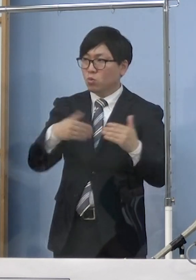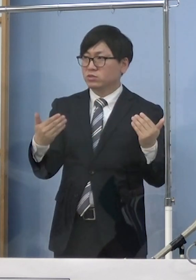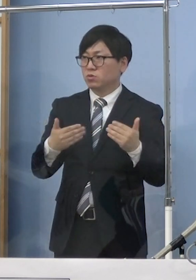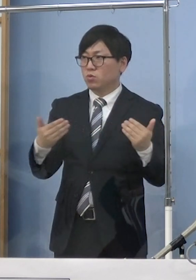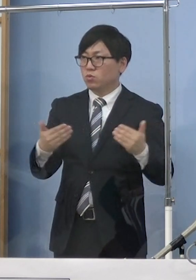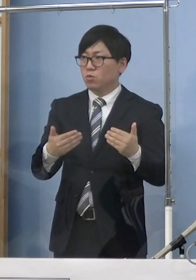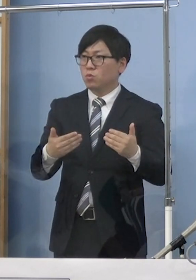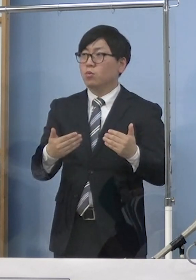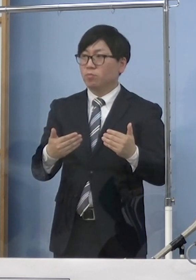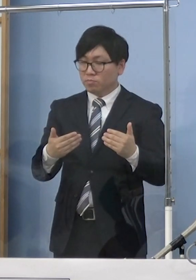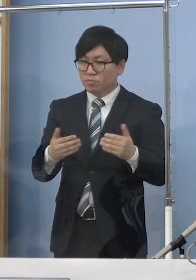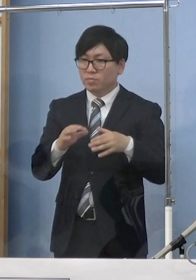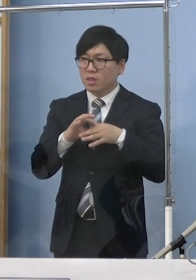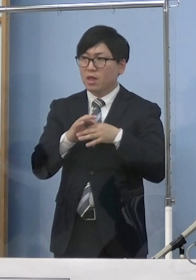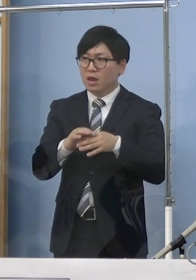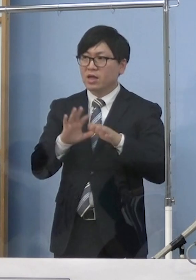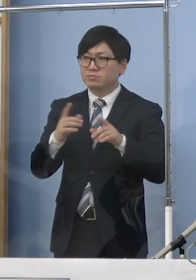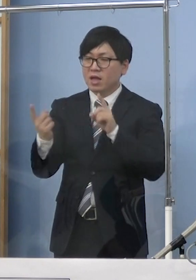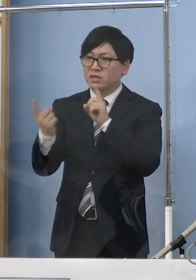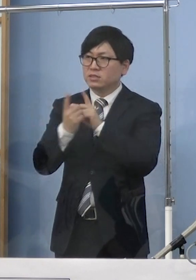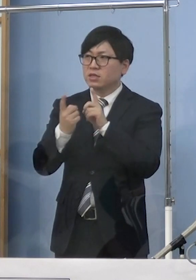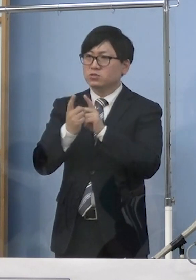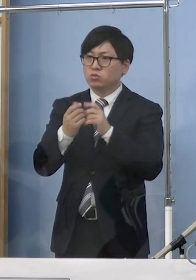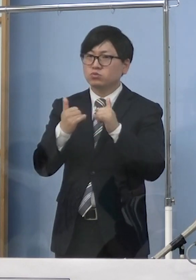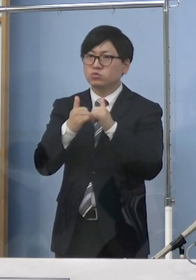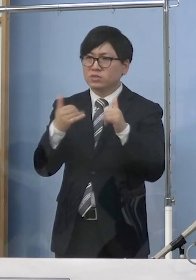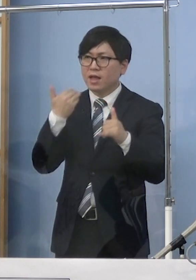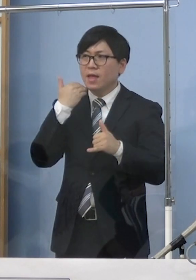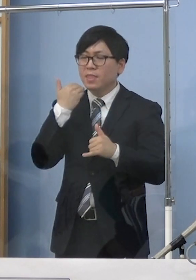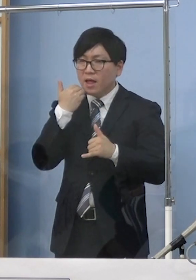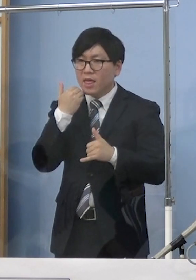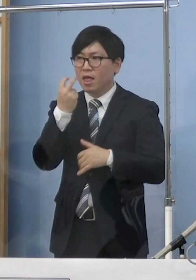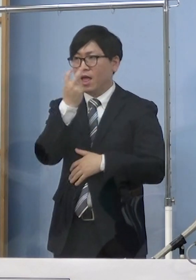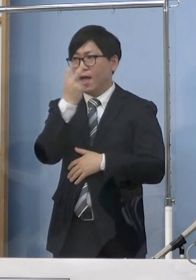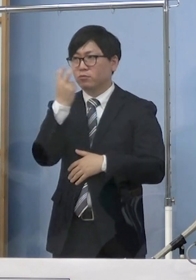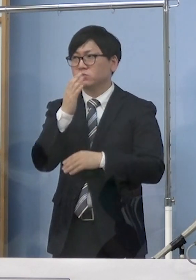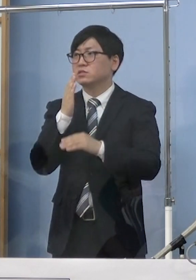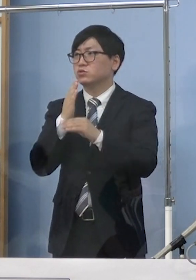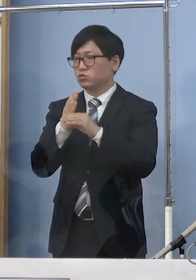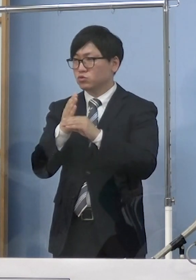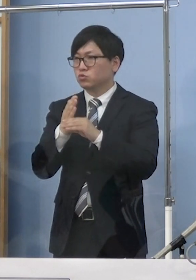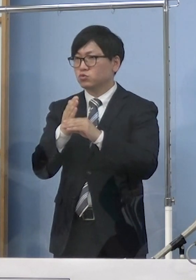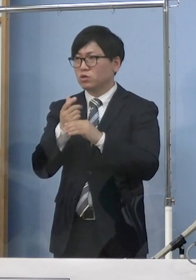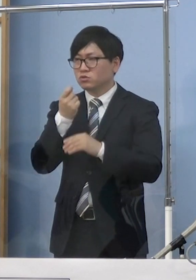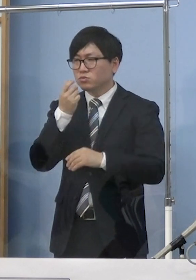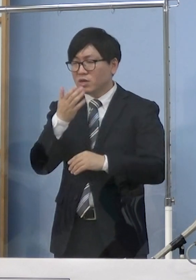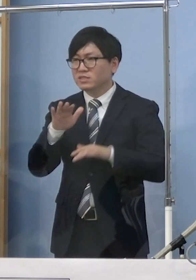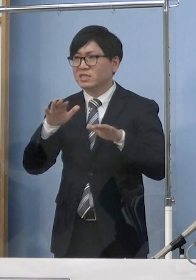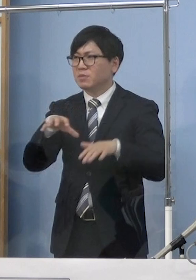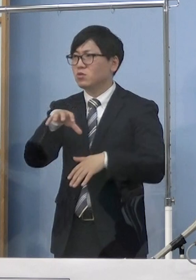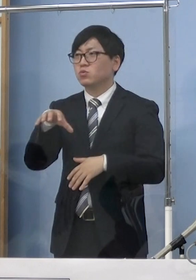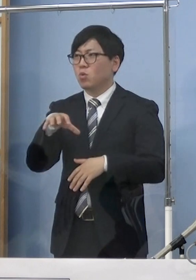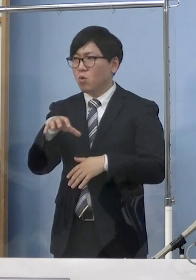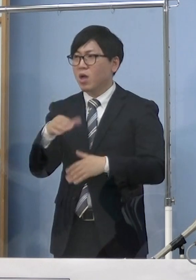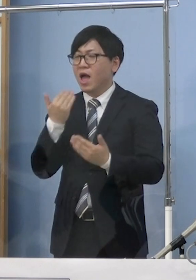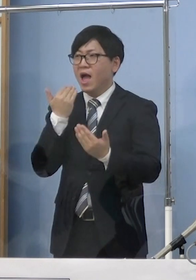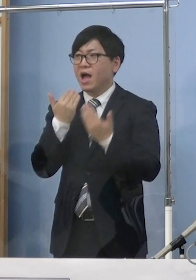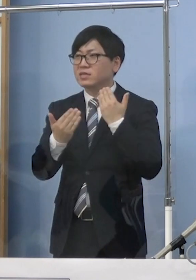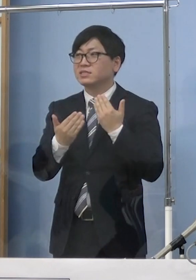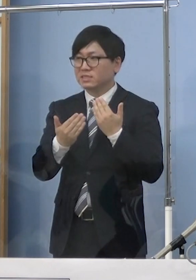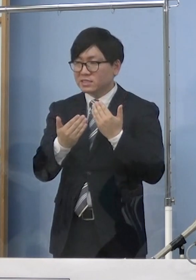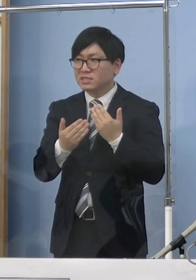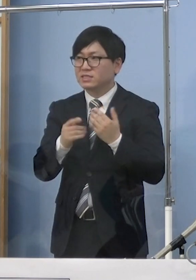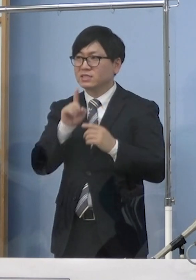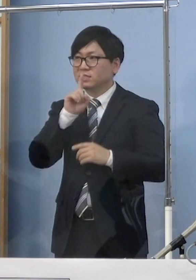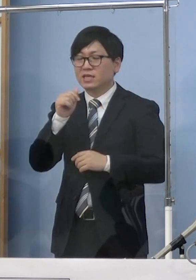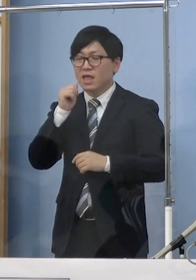触者の調査等を続けておりますので、申し訳ありませんが、現時点で確定しているという